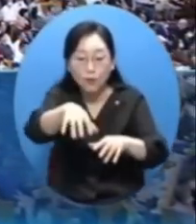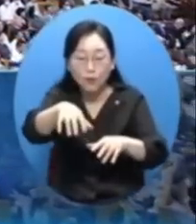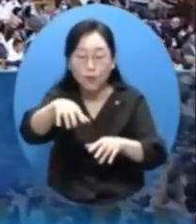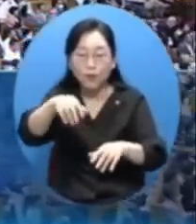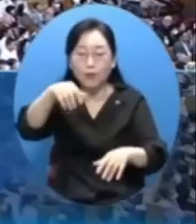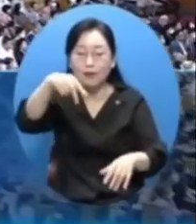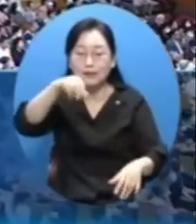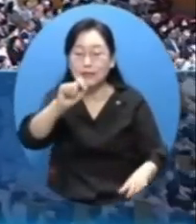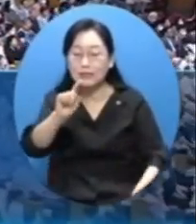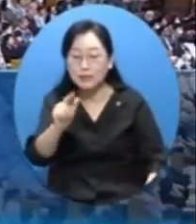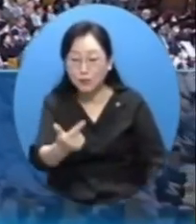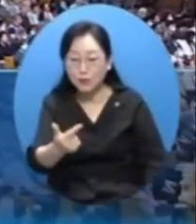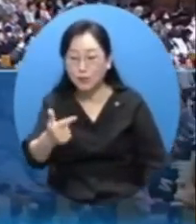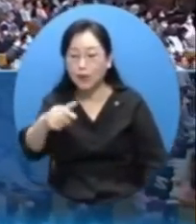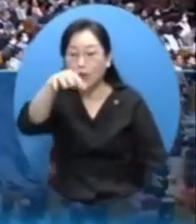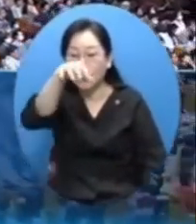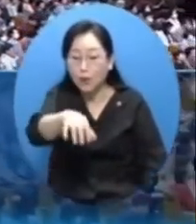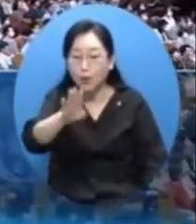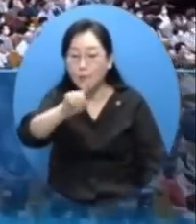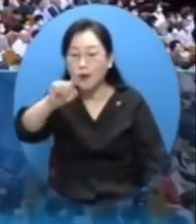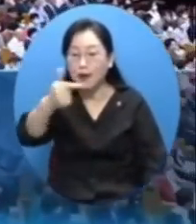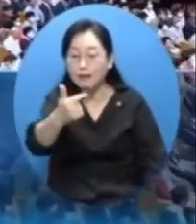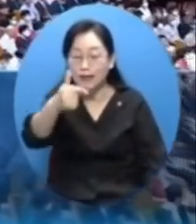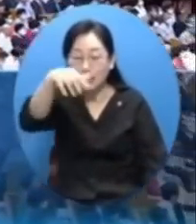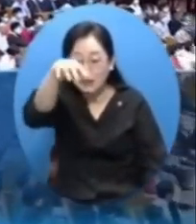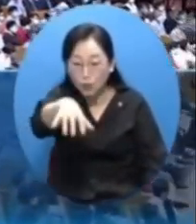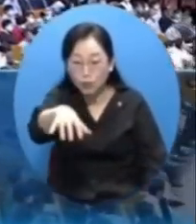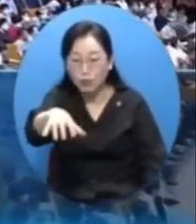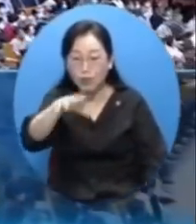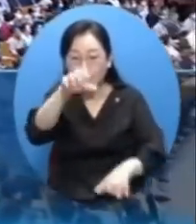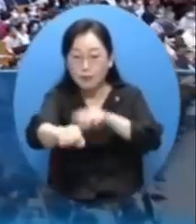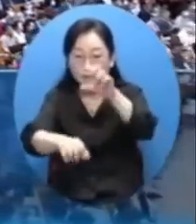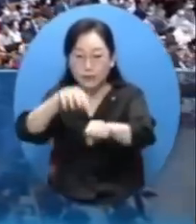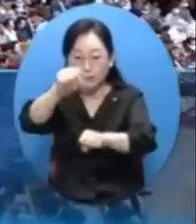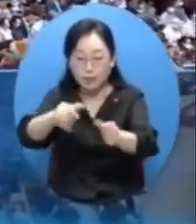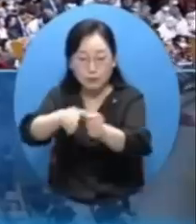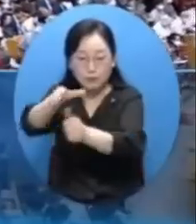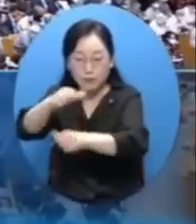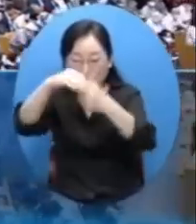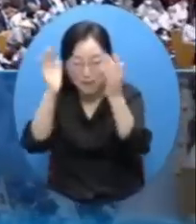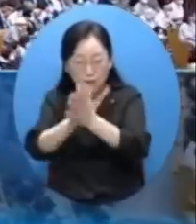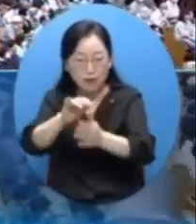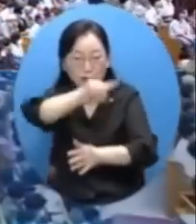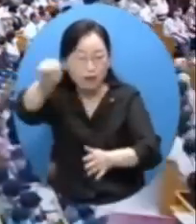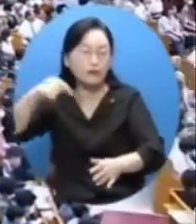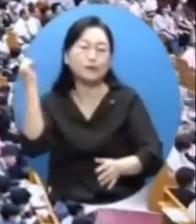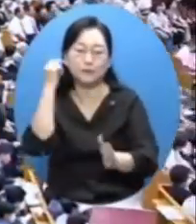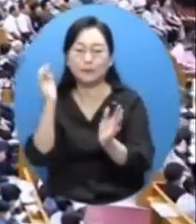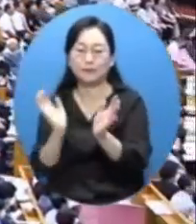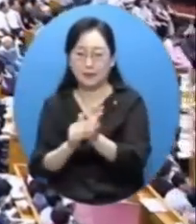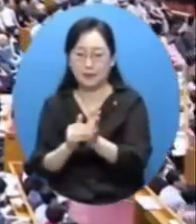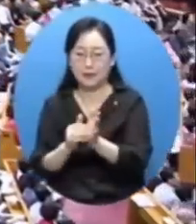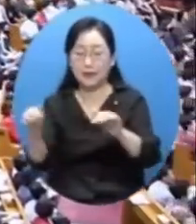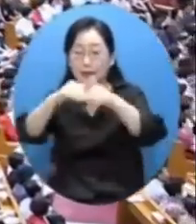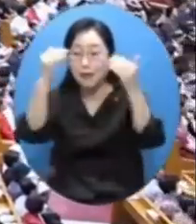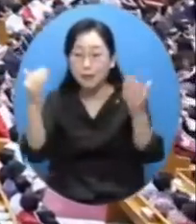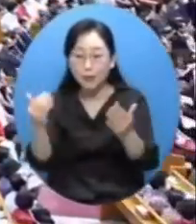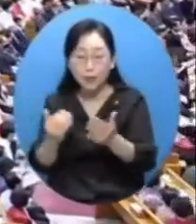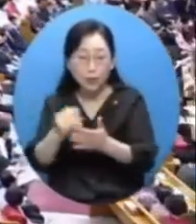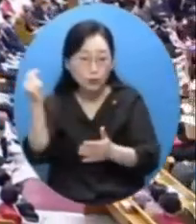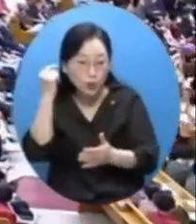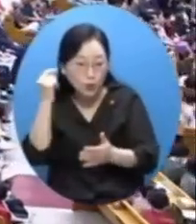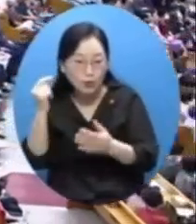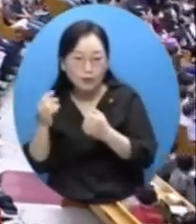시온과 아사롯에 있는 바산 왕 옥에게 행하신 모든 일을 들었음이니이다. 이 모든 일을 듣고 우리가 먼